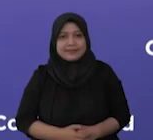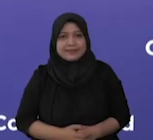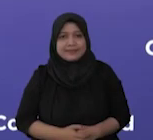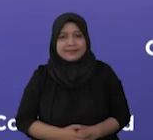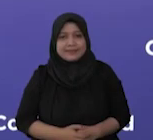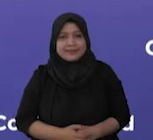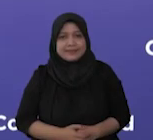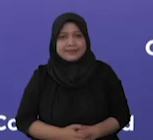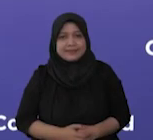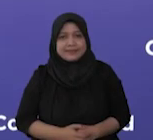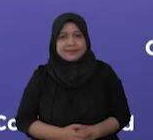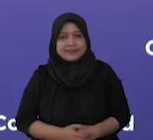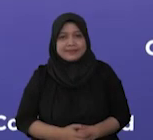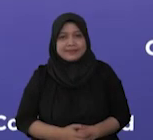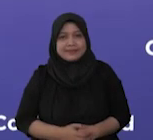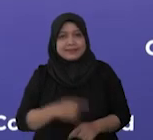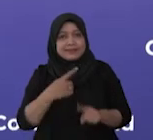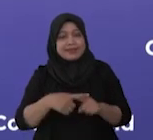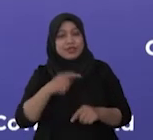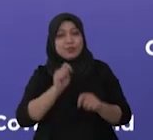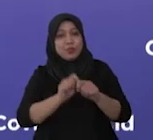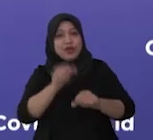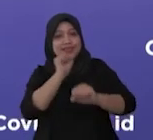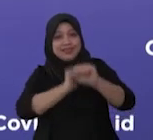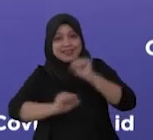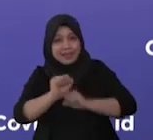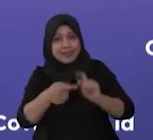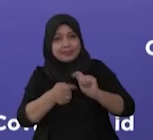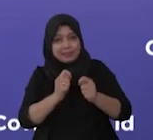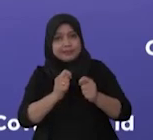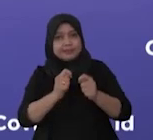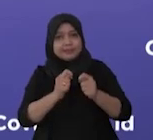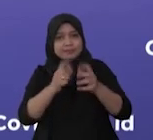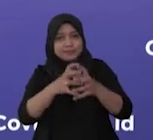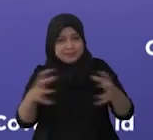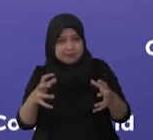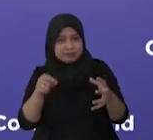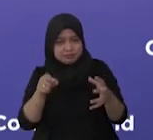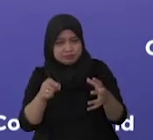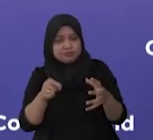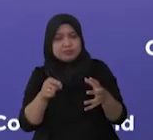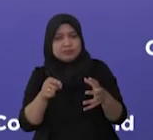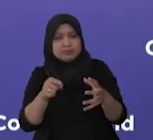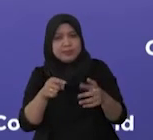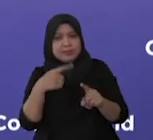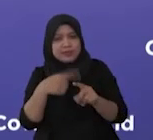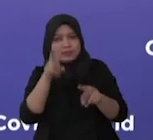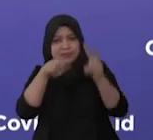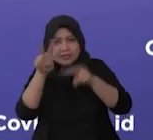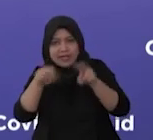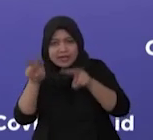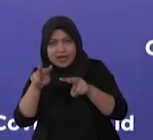untuk melakukan pemeriksaan secara masif testing secara masif kemudian dilakukan penelusuran